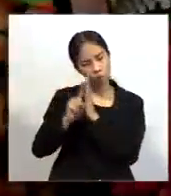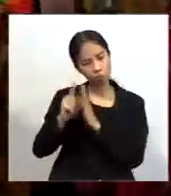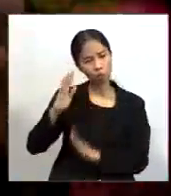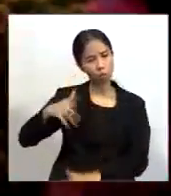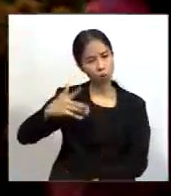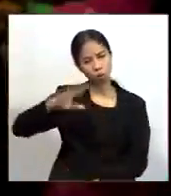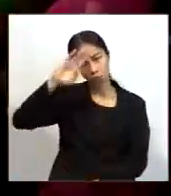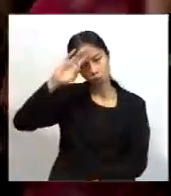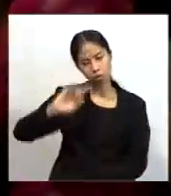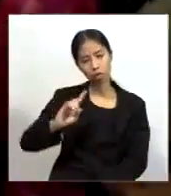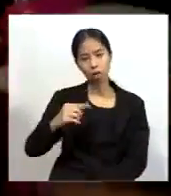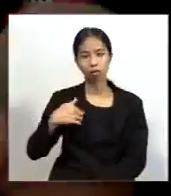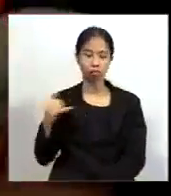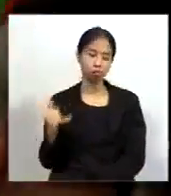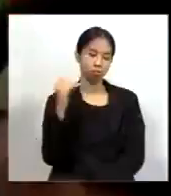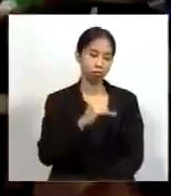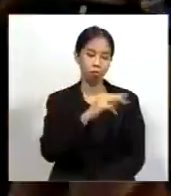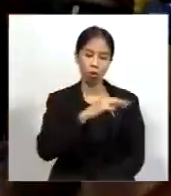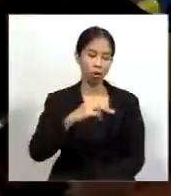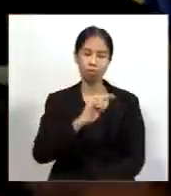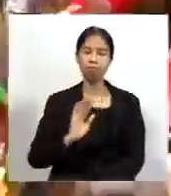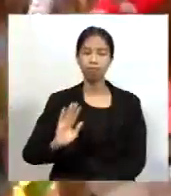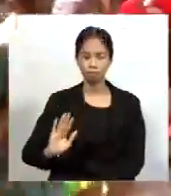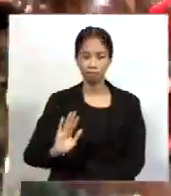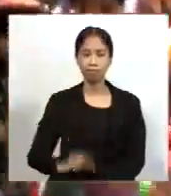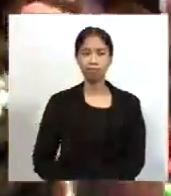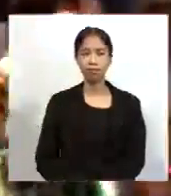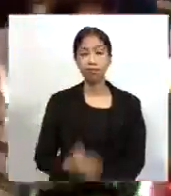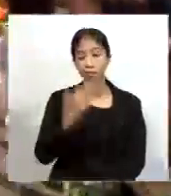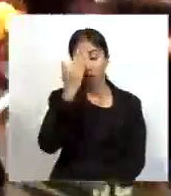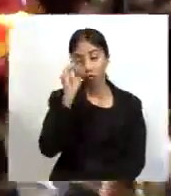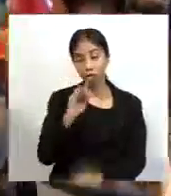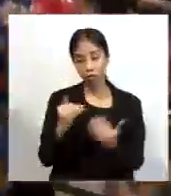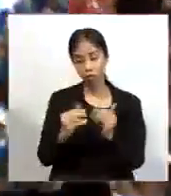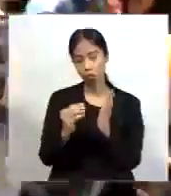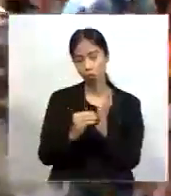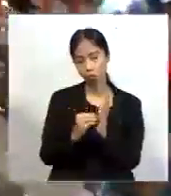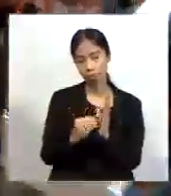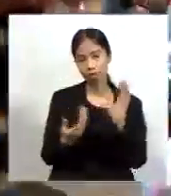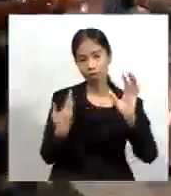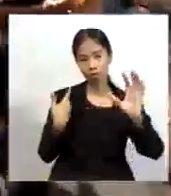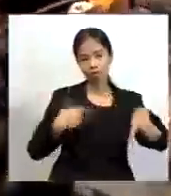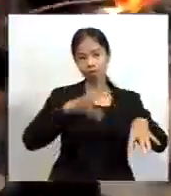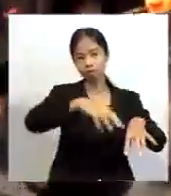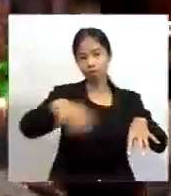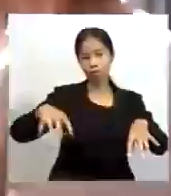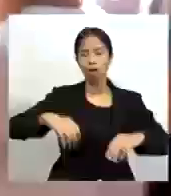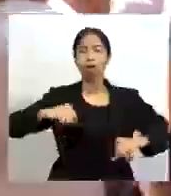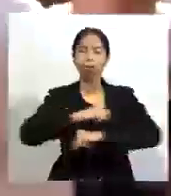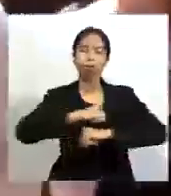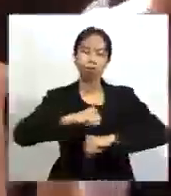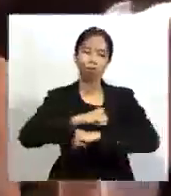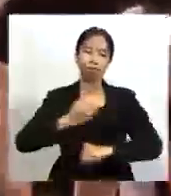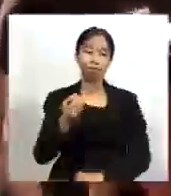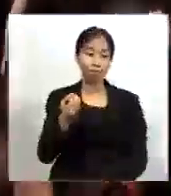ามีไข้จะไม่อนุญาตให้เข้าใช้โดยเด็ดขาดคือพื้นที่ของกรุงเทพมหานครมีพื้นที่ให้ประชาชนไปออกกำลังกายเ